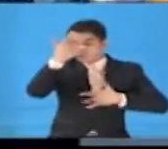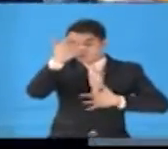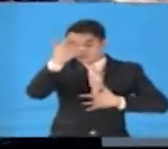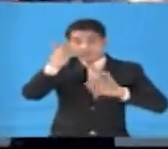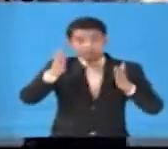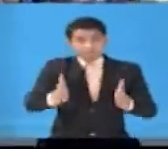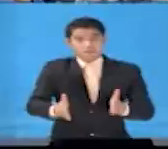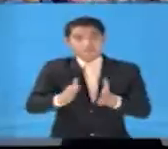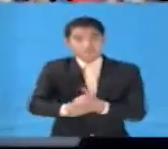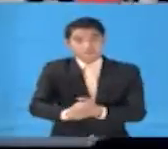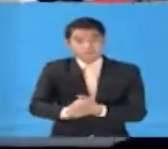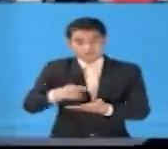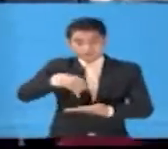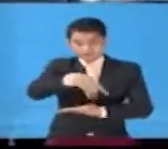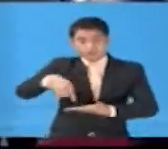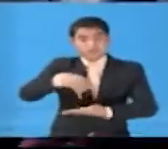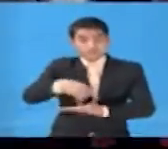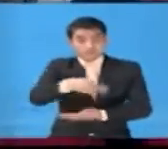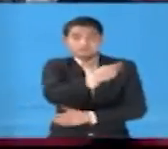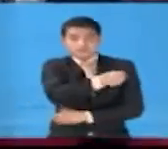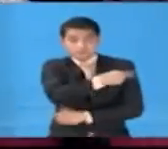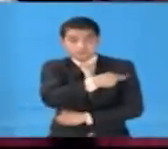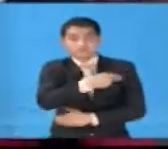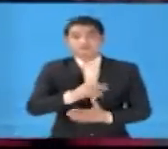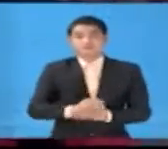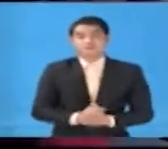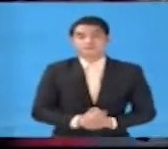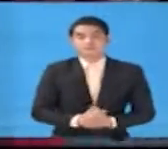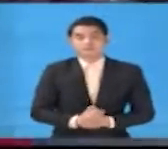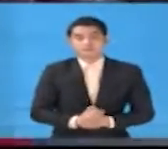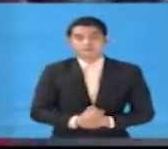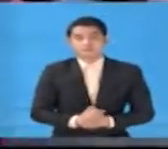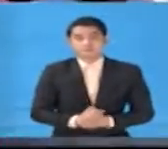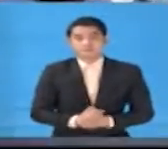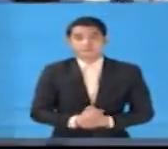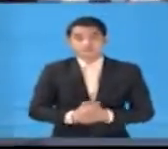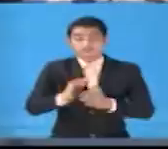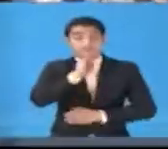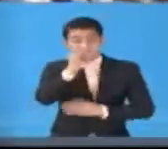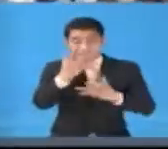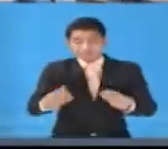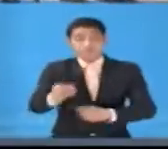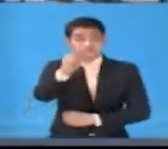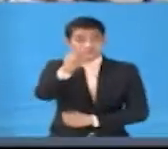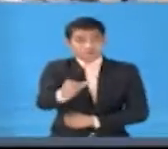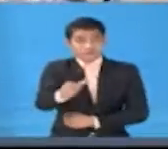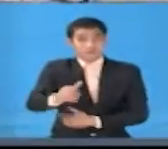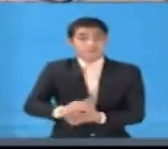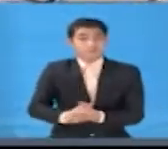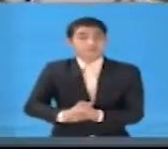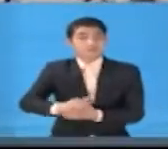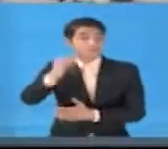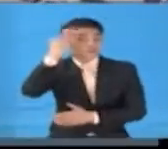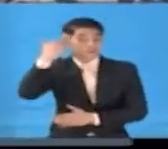សម្រាប់ព្យាបាលនៅជាមណ្ឌលសុខភាពចាក់អង្រែផងដែរចំណែកឯអ្នកជាសះស្បើយម្នាក់គឺជាស្ត្រីជនជាតិខ្មែរអា